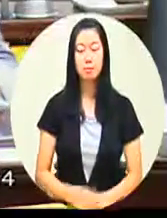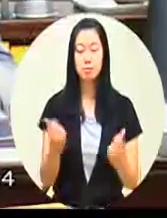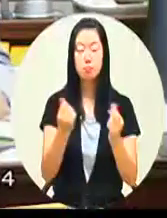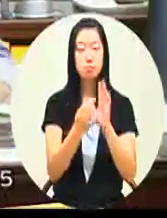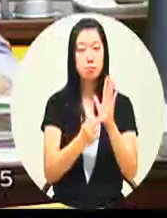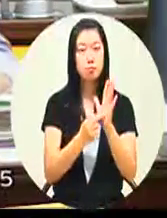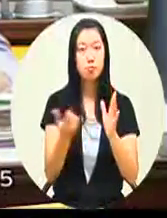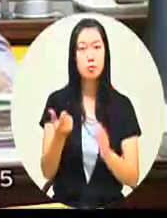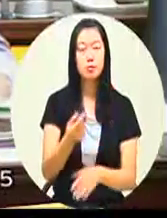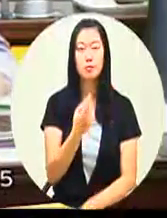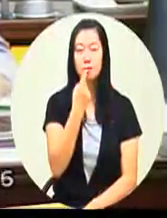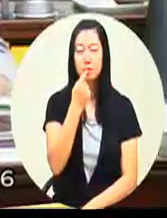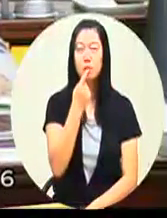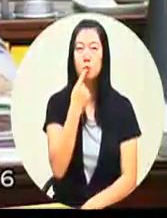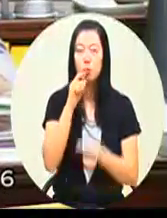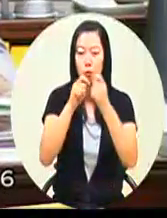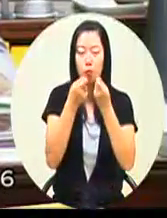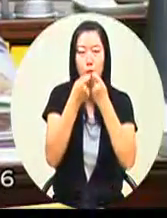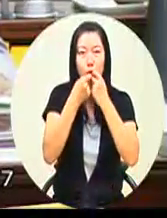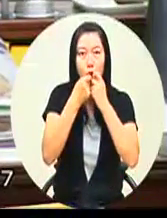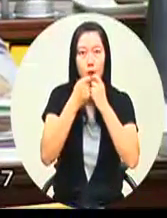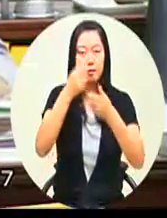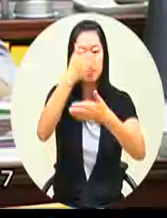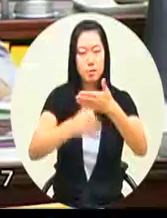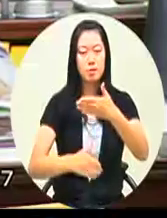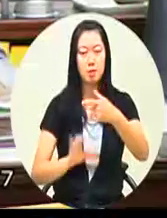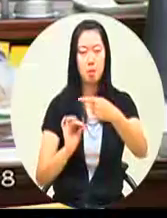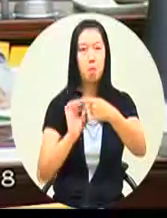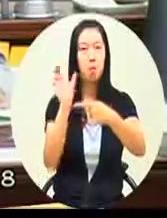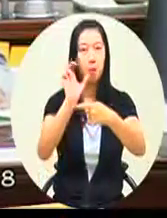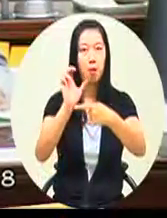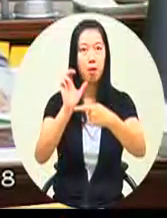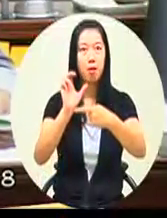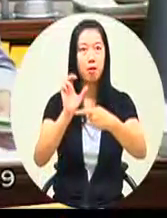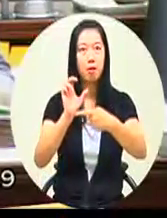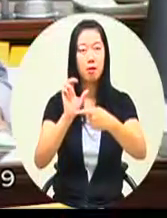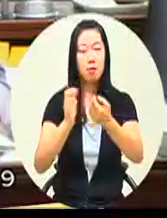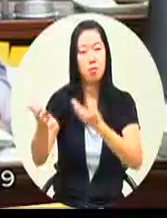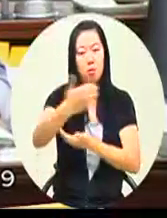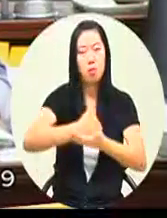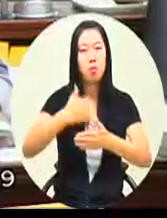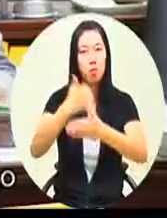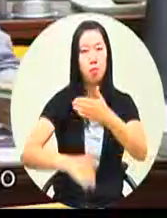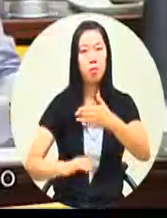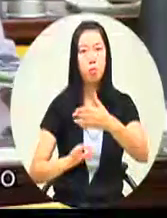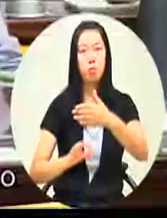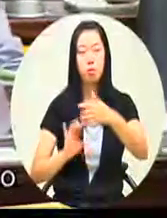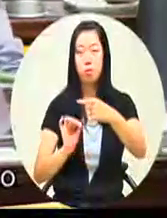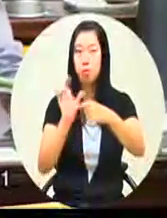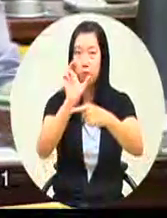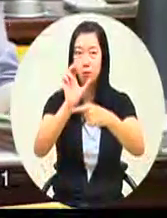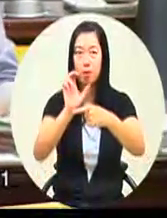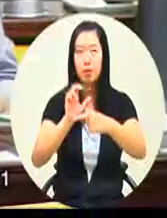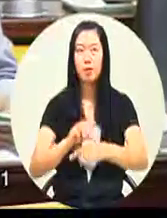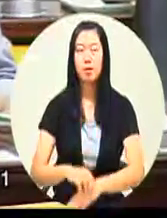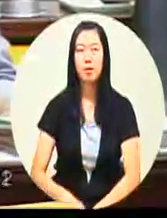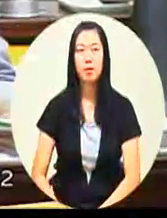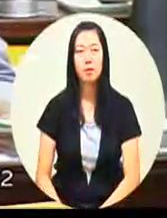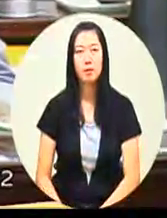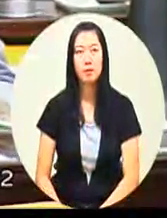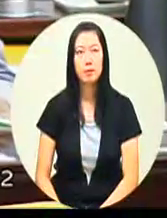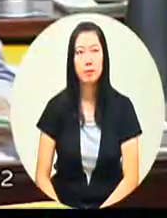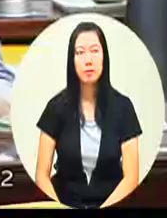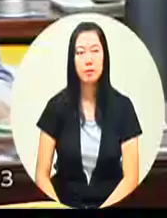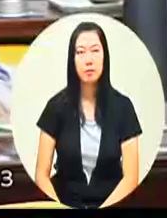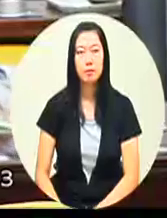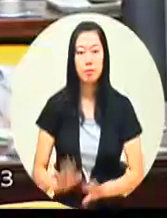合包，大家知影减70%，生产量啊， 对， 至少就少70%了嘛。啊，七成 是去年啊，在去年的时候，